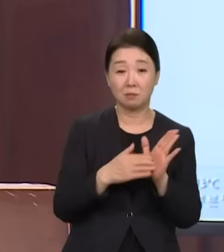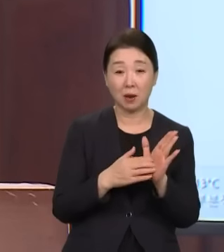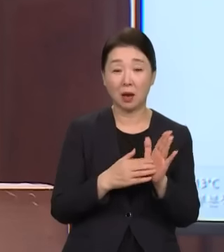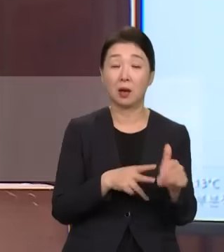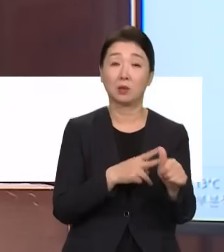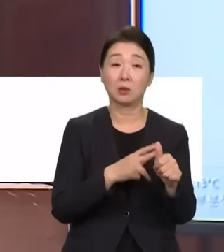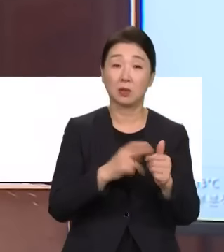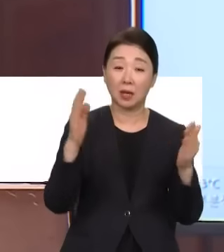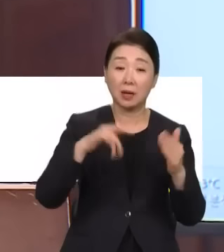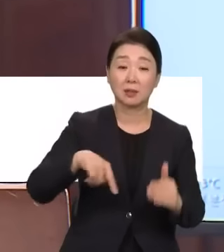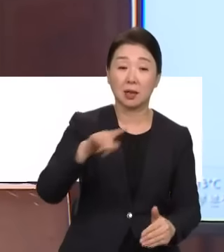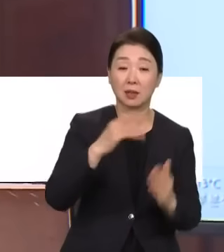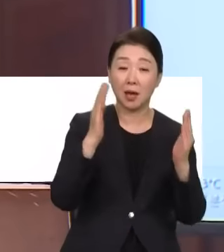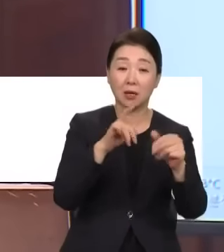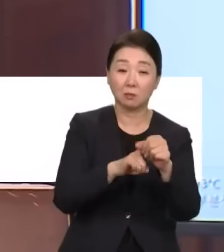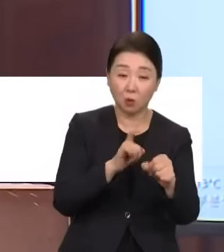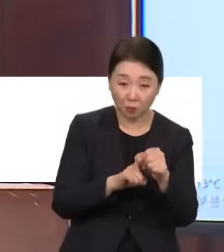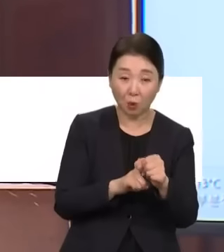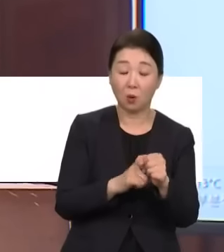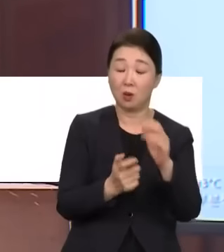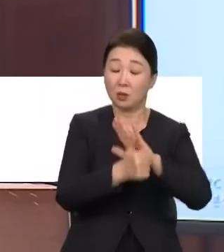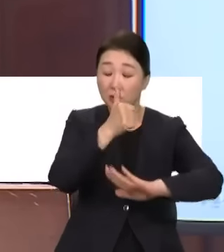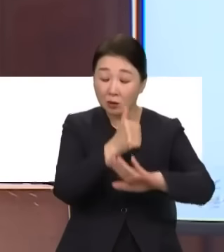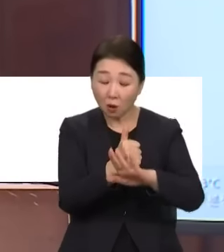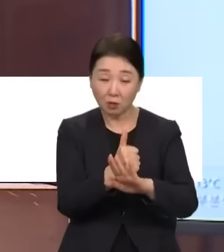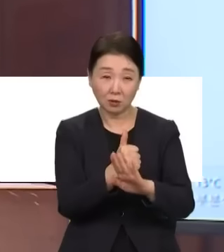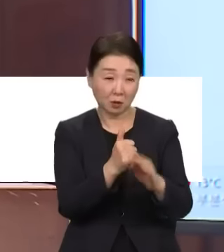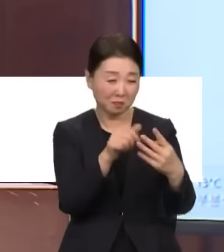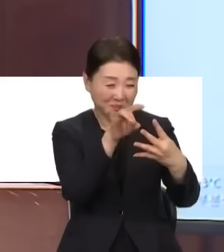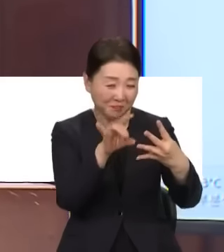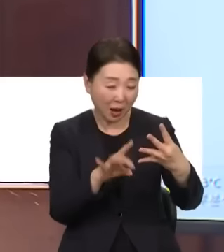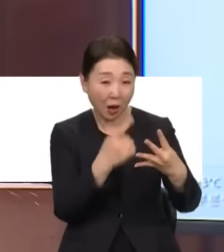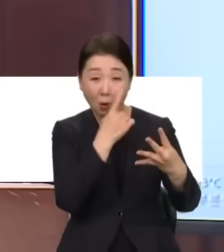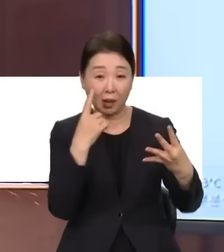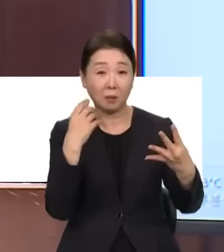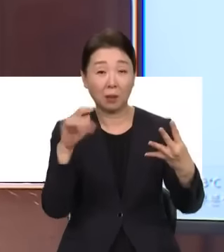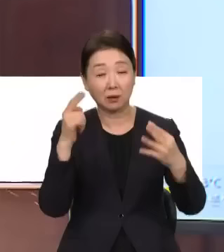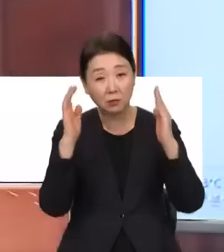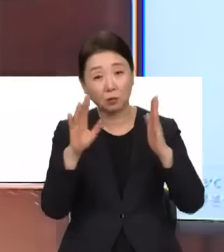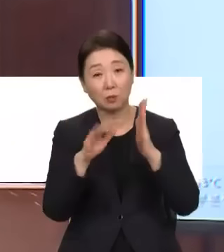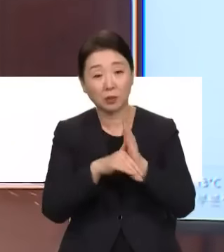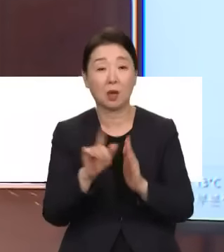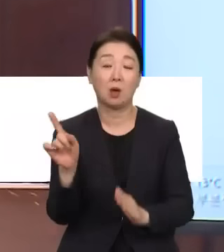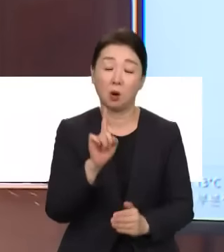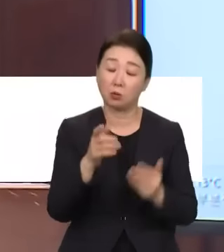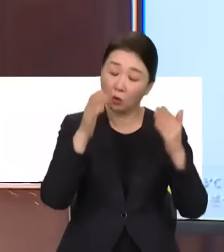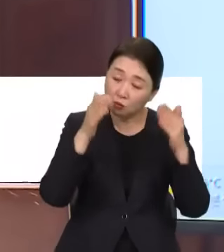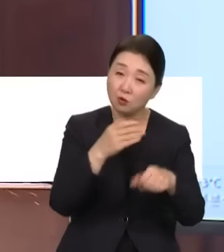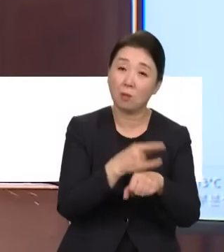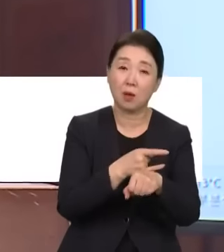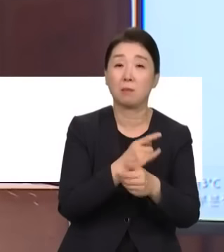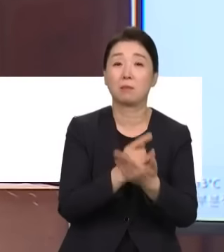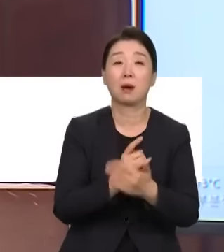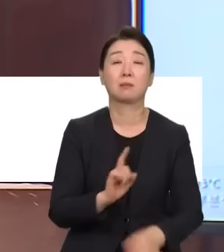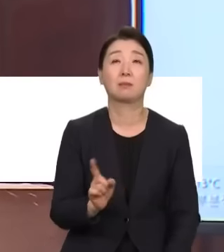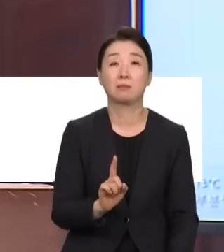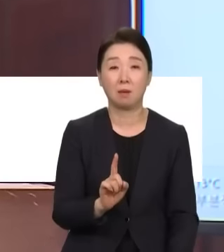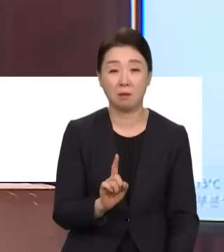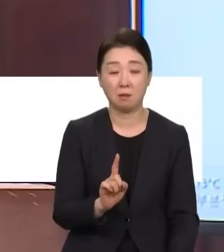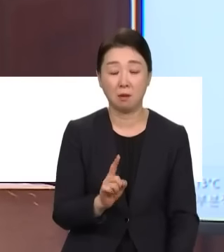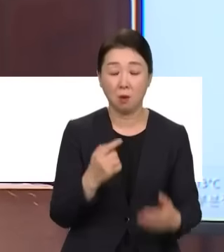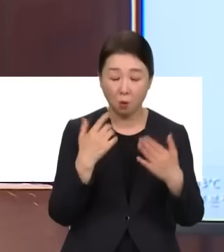교사는 학생들의 학습 목표 성취를 매 차시마다 확인할 수 있기에 다음 수업에선 어떤 부분에 중점을 두어야 하는지 등을